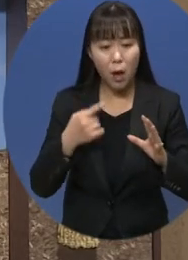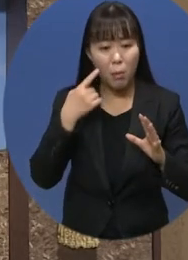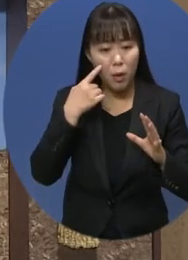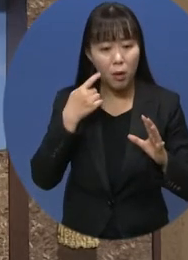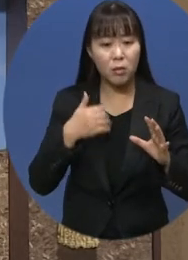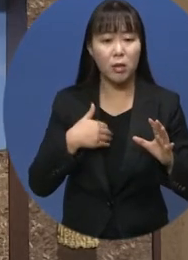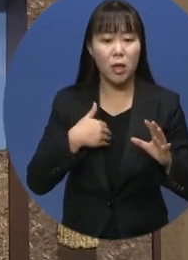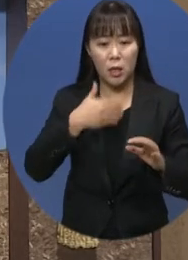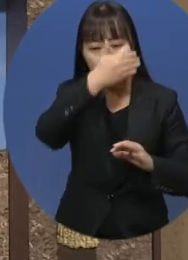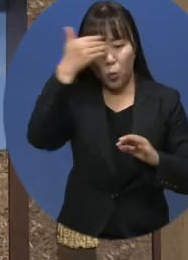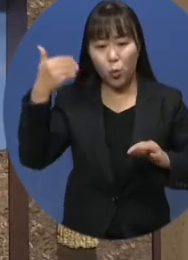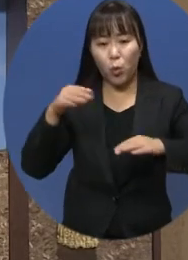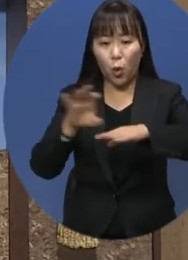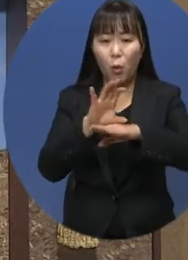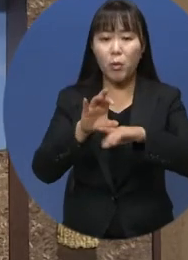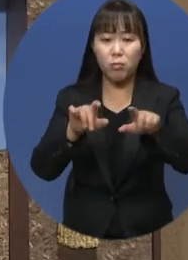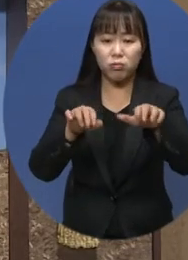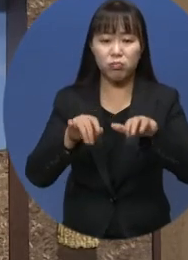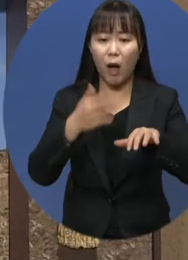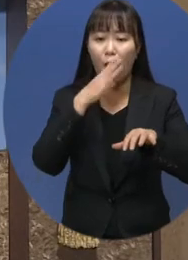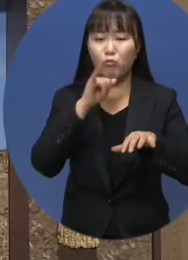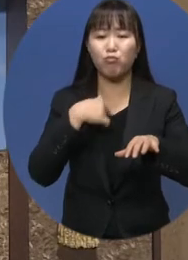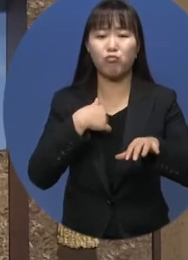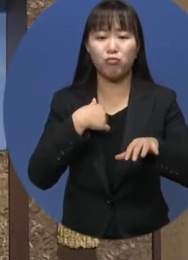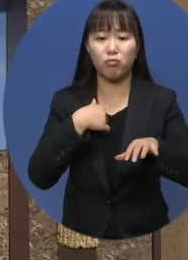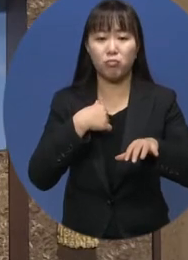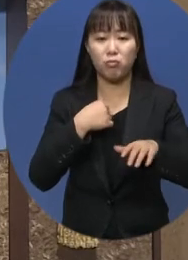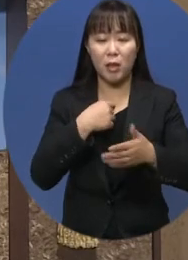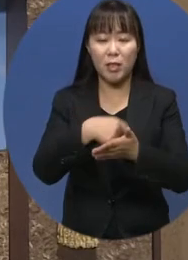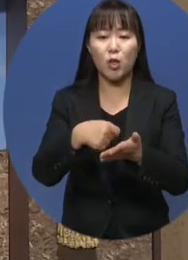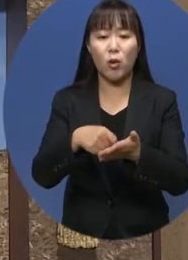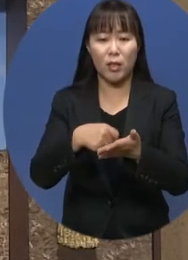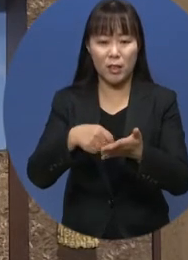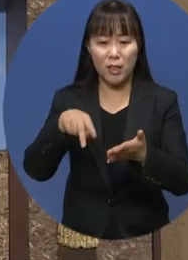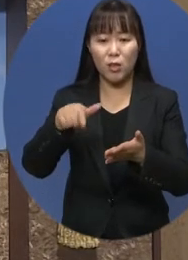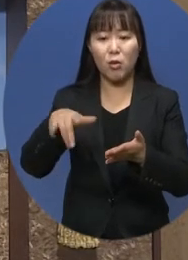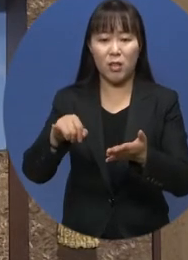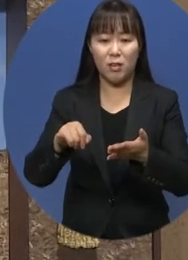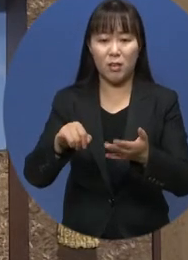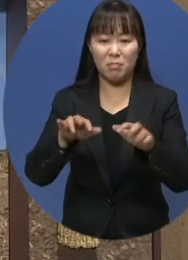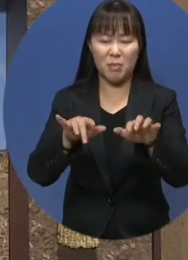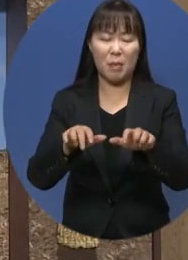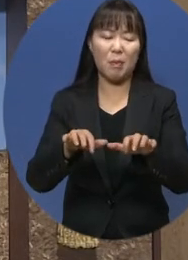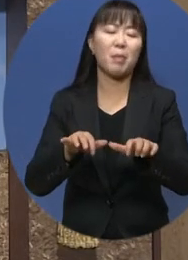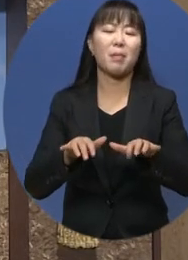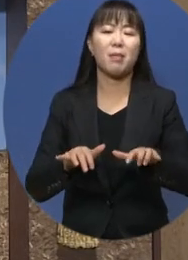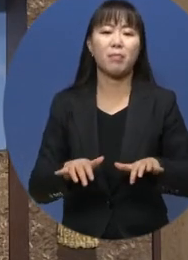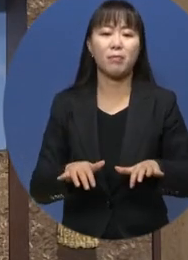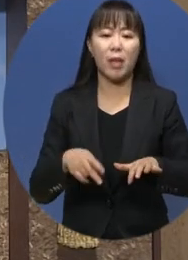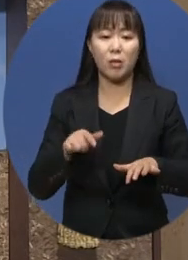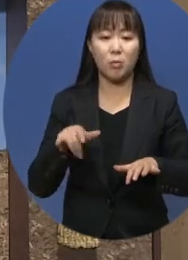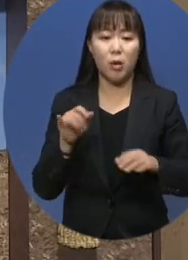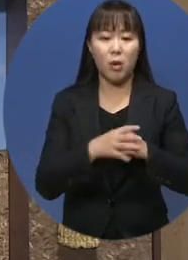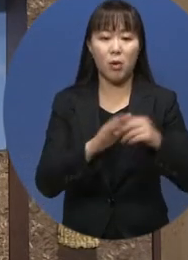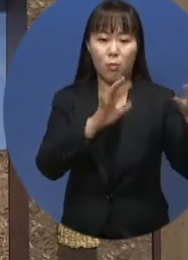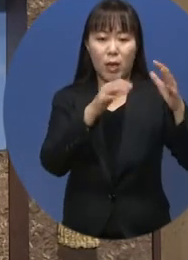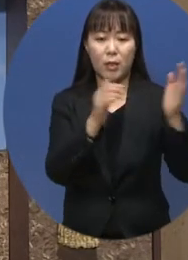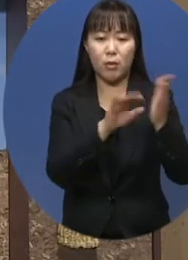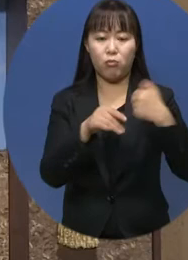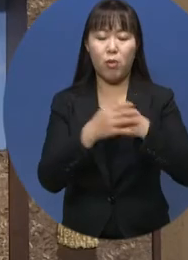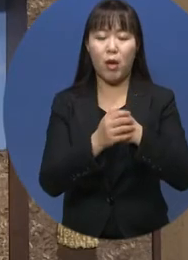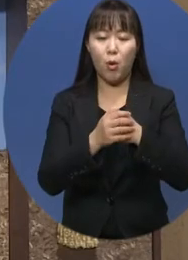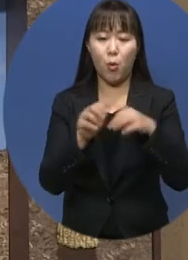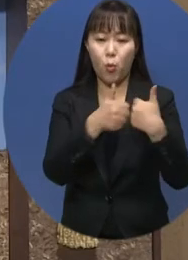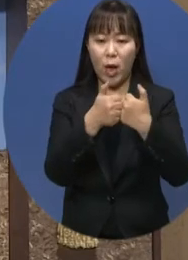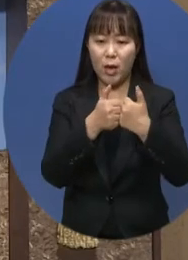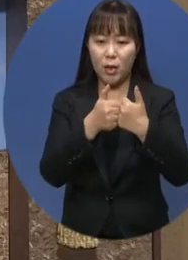보니까 제가 제일 젊고 컴퓨터를 할 줄 안다고 저희가 서기를 마태 서기 서기는 뭐하는거냐 회의 끝나고 회의록